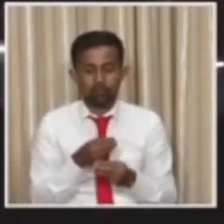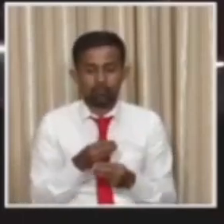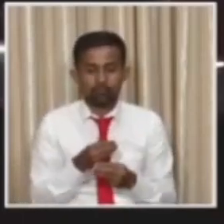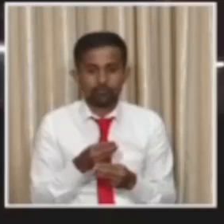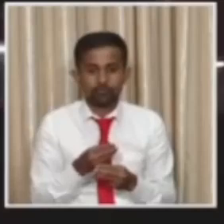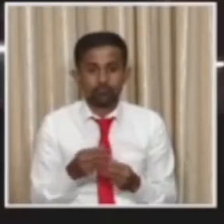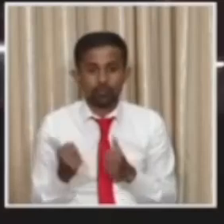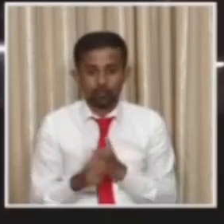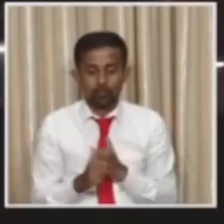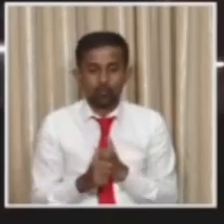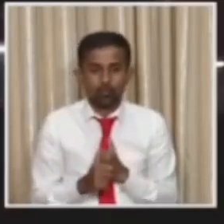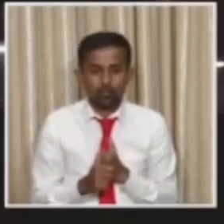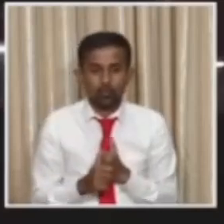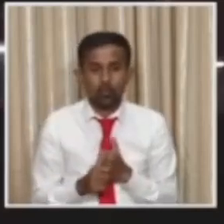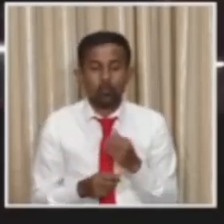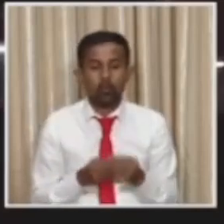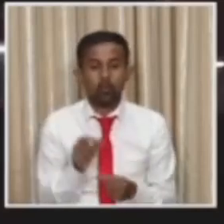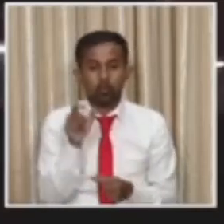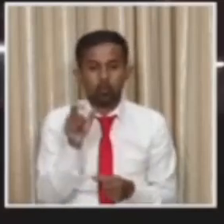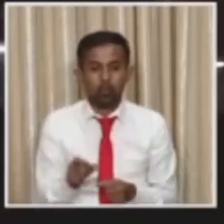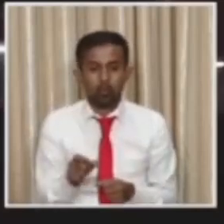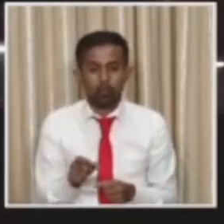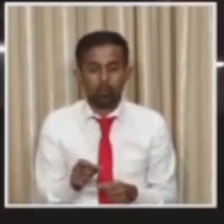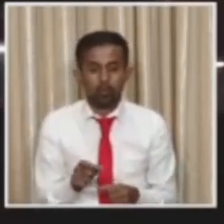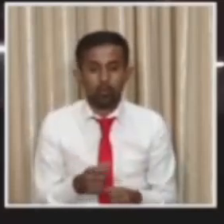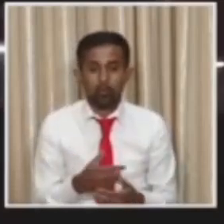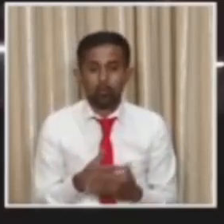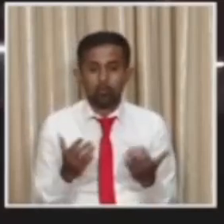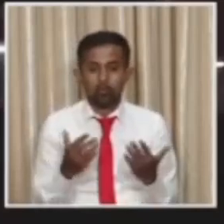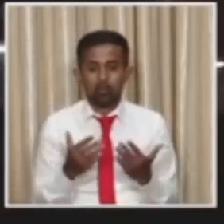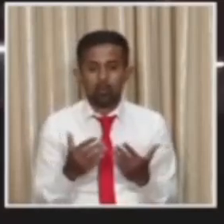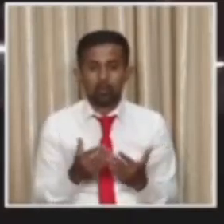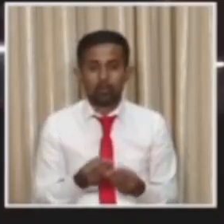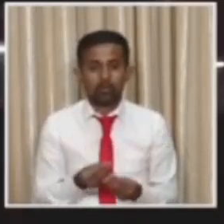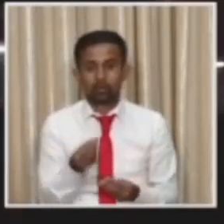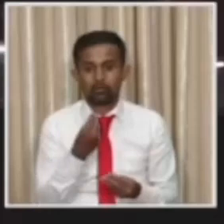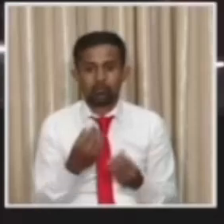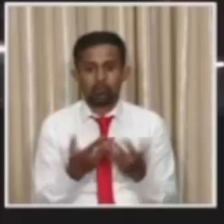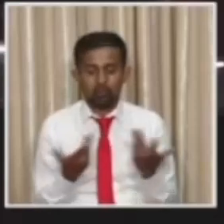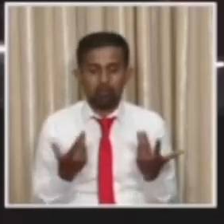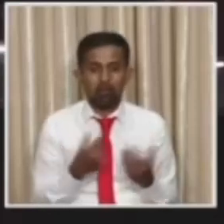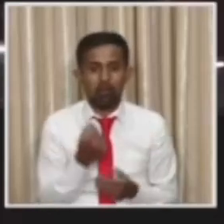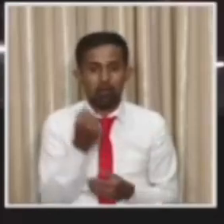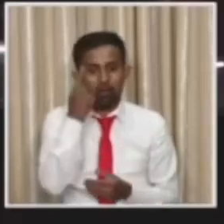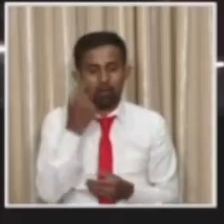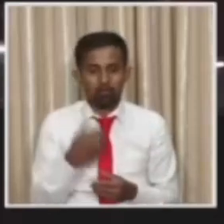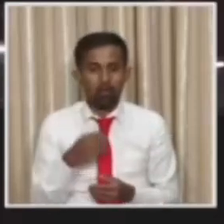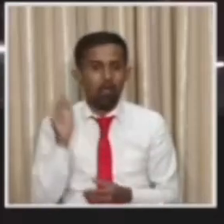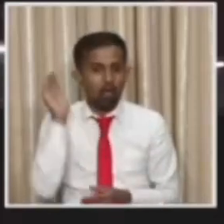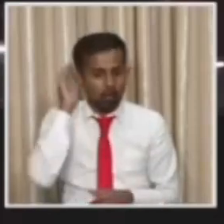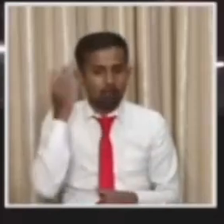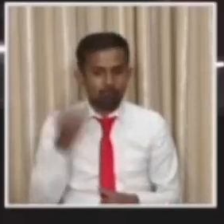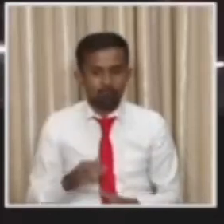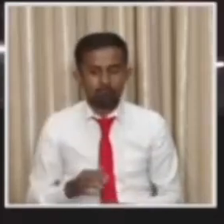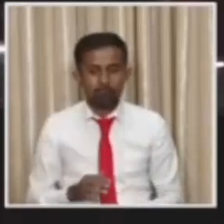ප්ලාස්ටික් බඩු නිෂ්පාදනය කරන ඒ කර්මාන්තකරුවා ඒ මහා පරිමාණ කර්මාන්තකරුවා මේකට ඉඩ දෙන්නේ නැහැ කියන මතේ මට ආරංචි වෙලා තියෙනවා. ඉතින් ඒක